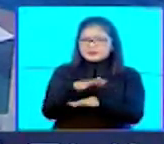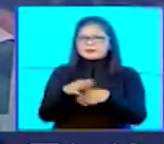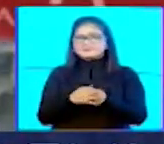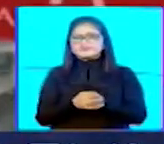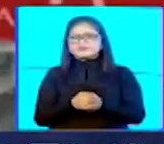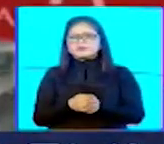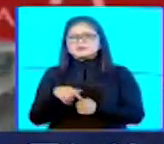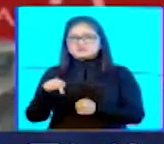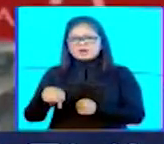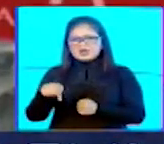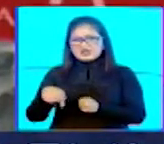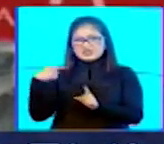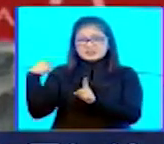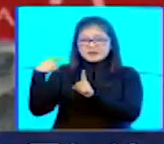tambahan